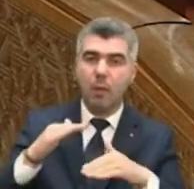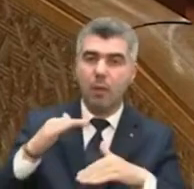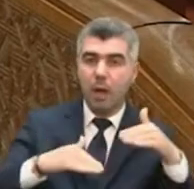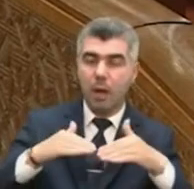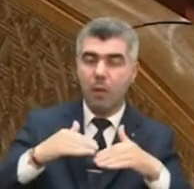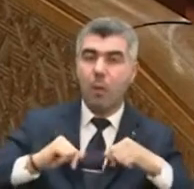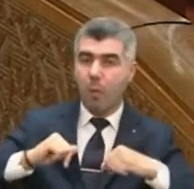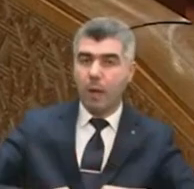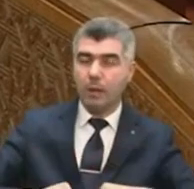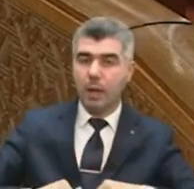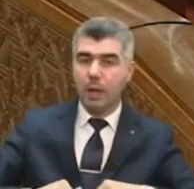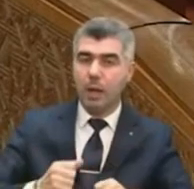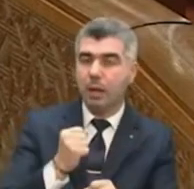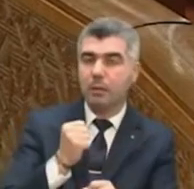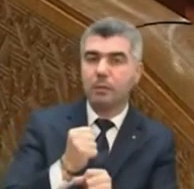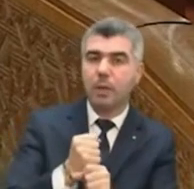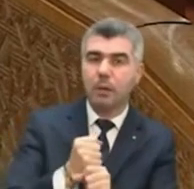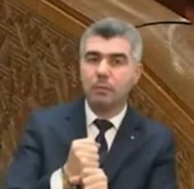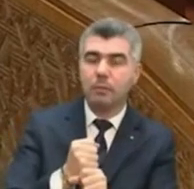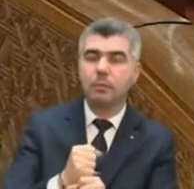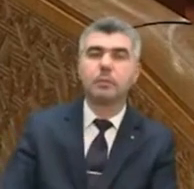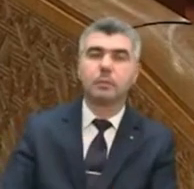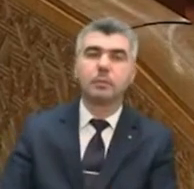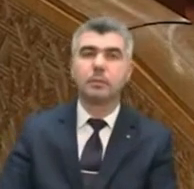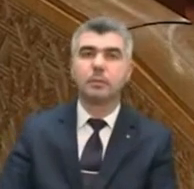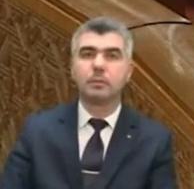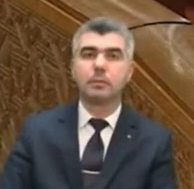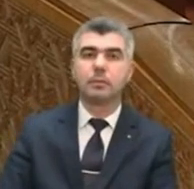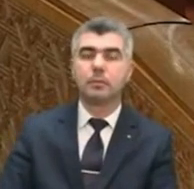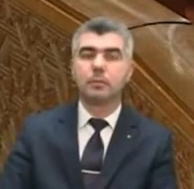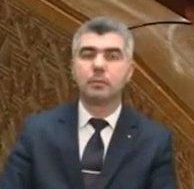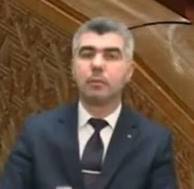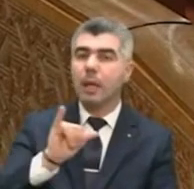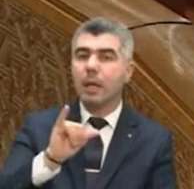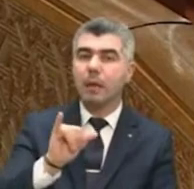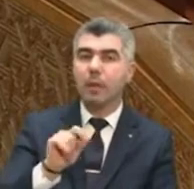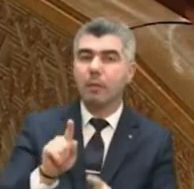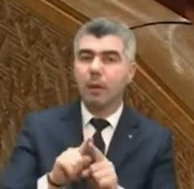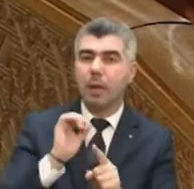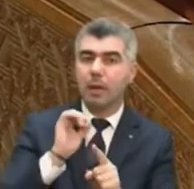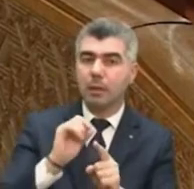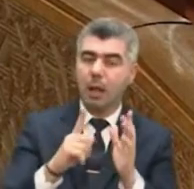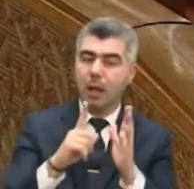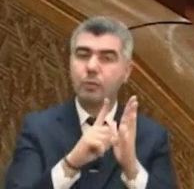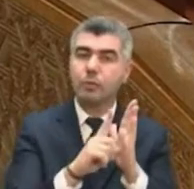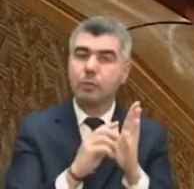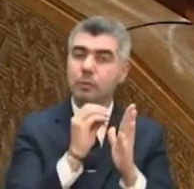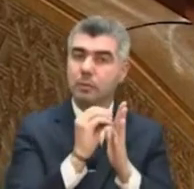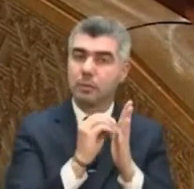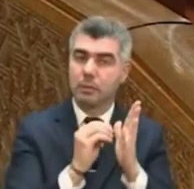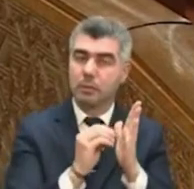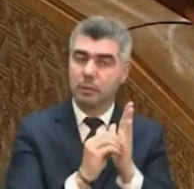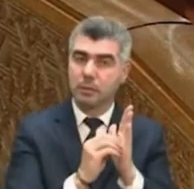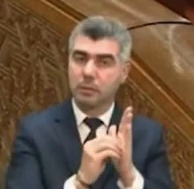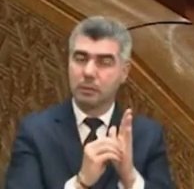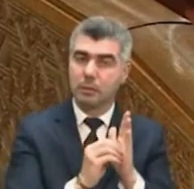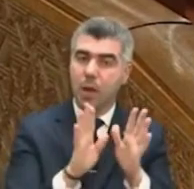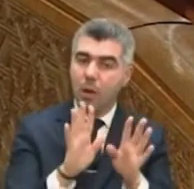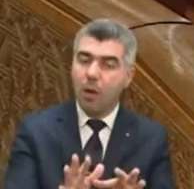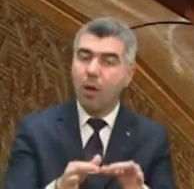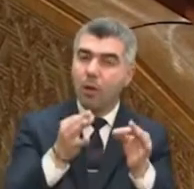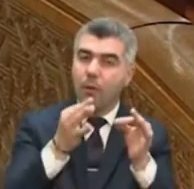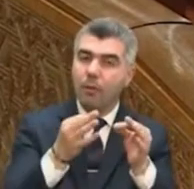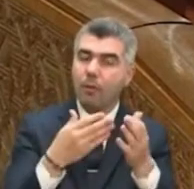حاليا على كيفية ديال إرسائه من خلال تقييم موضوعي